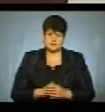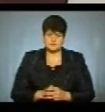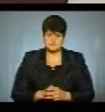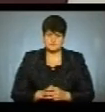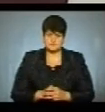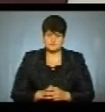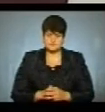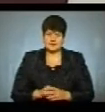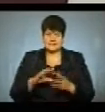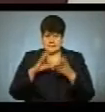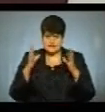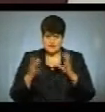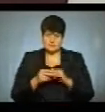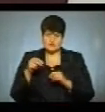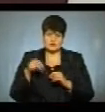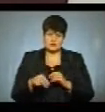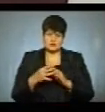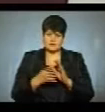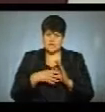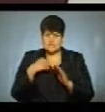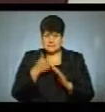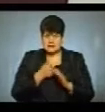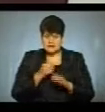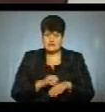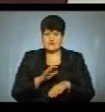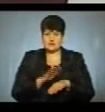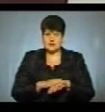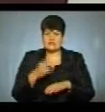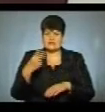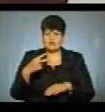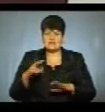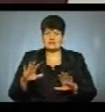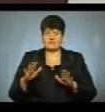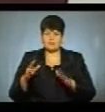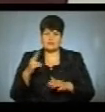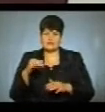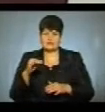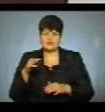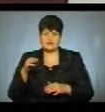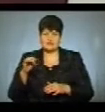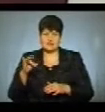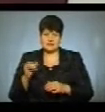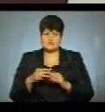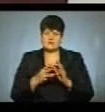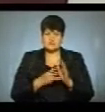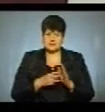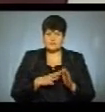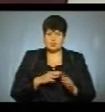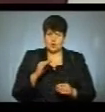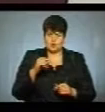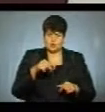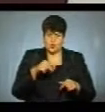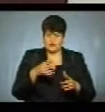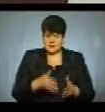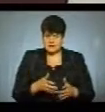Павелєва. Загалом за 2019 рік зафіксували 20 випадків дифтерії. 18 з них зареєстрували в жовтні. Такі